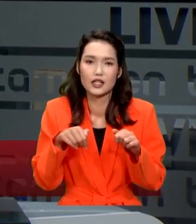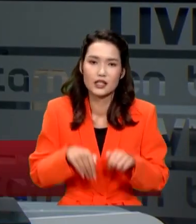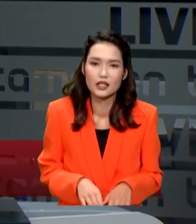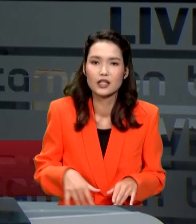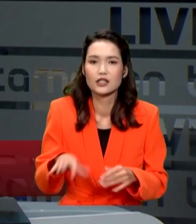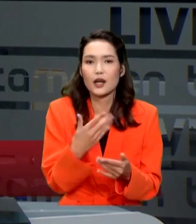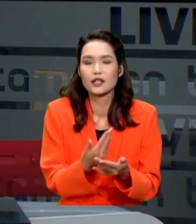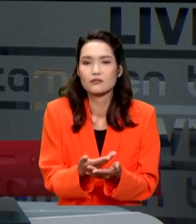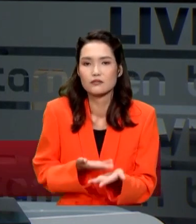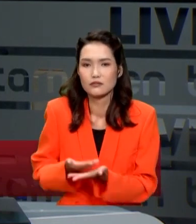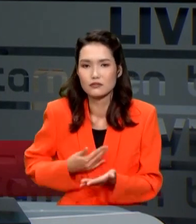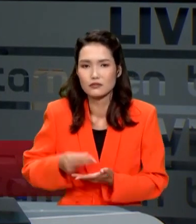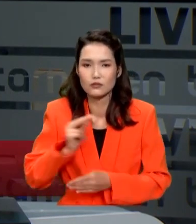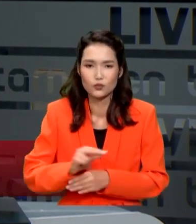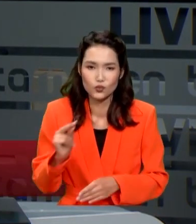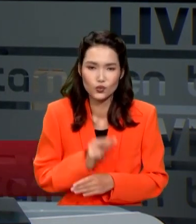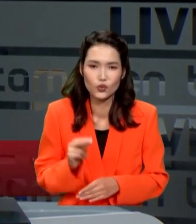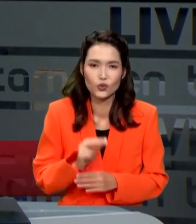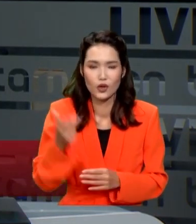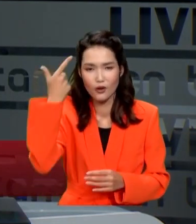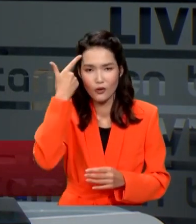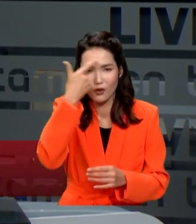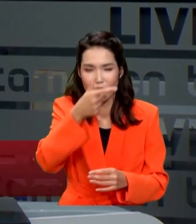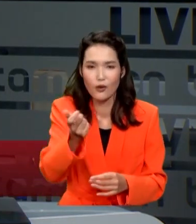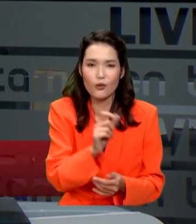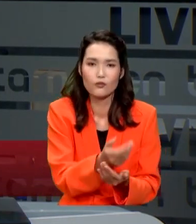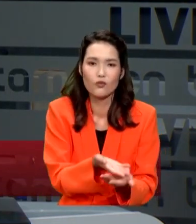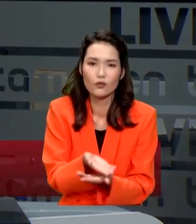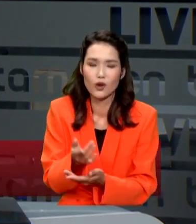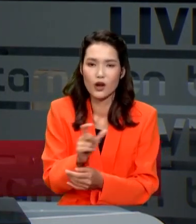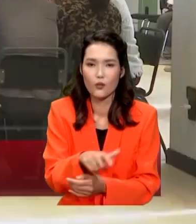провести семинар-тренинг для журналистов по информированию общественности.